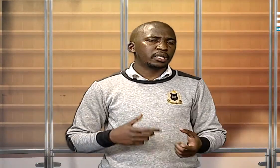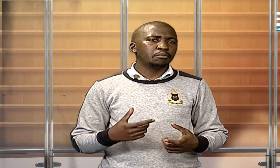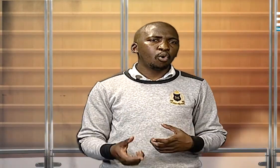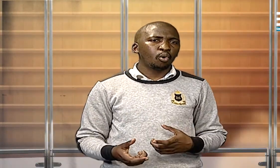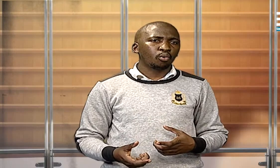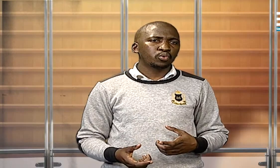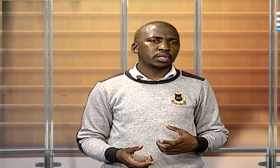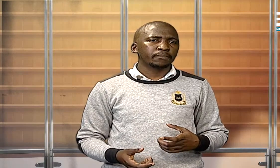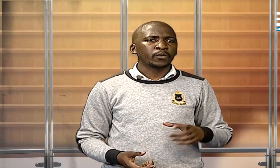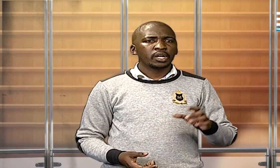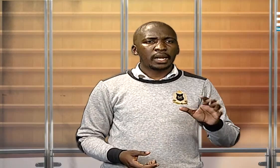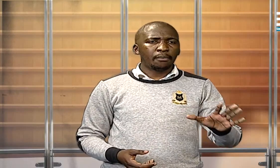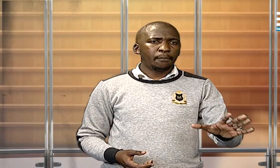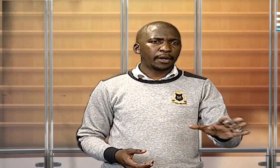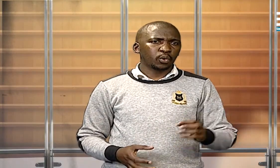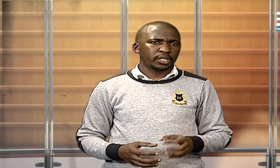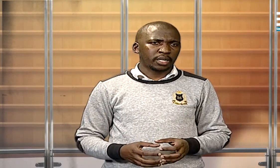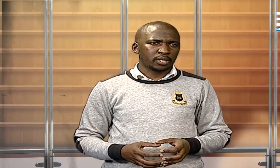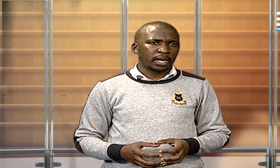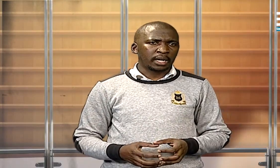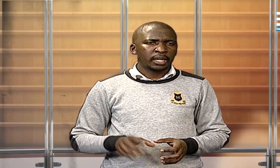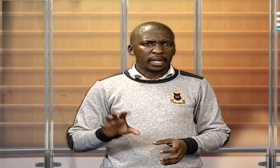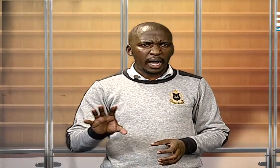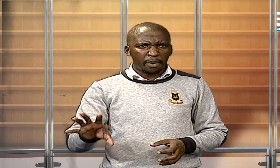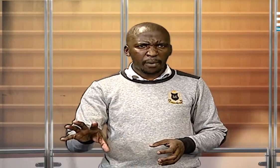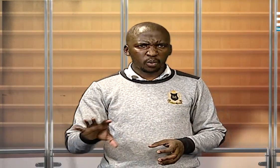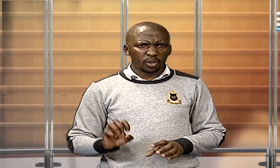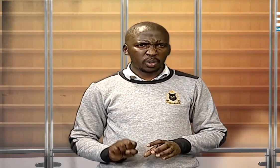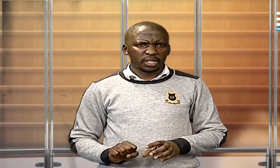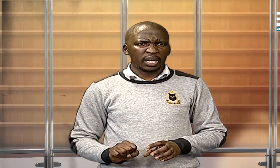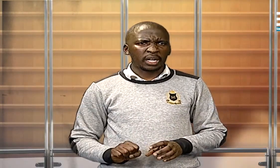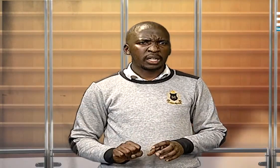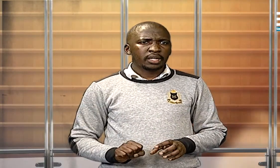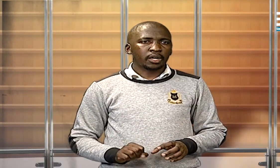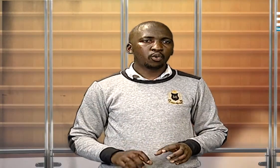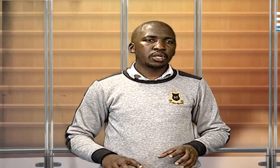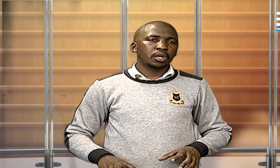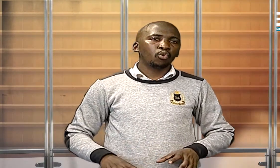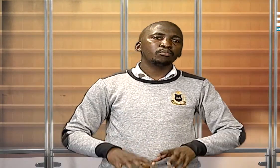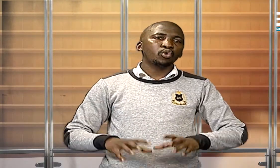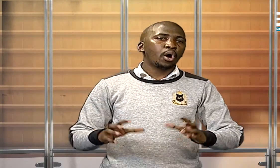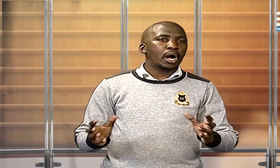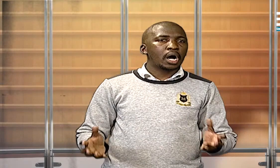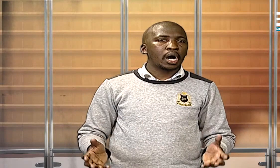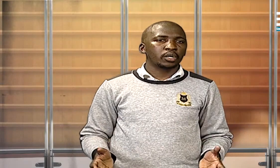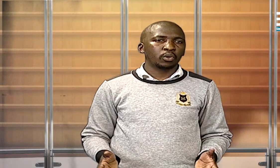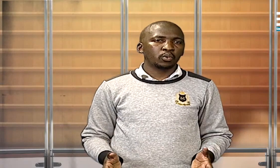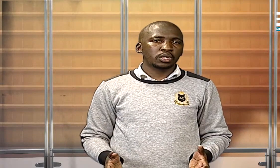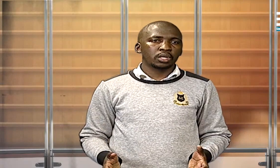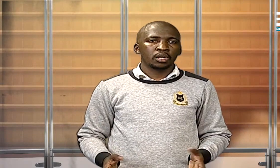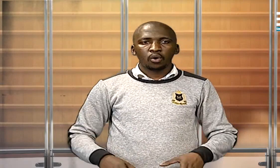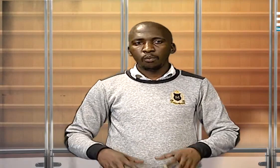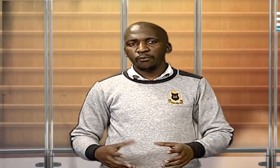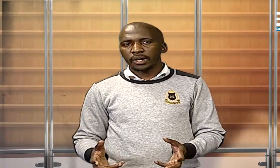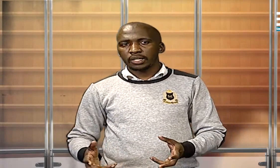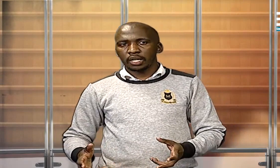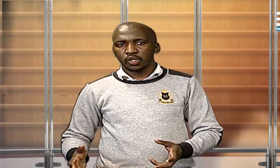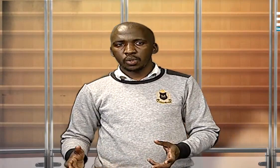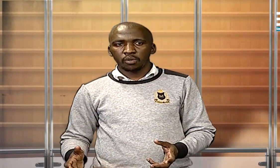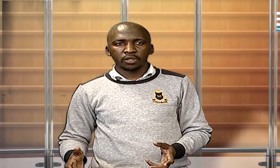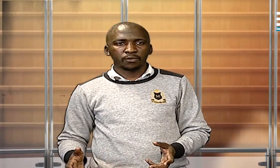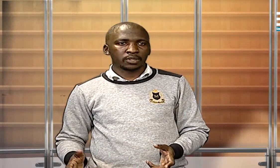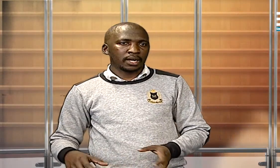sibuke ke ngetibongo ukuthi laba bangcwatshwa njani laba bangcwatshwa njani nekuthi ke kumcoka ngani kwekuthi